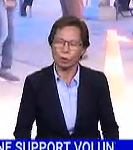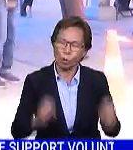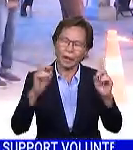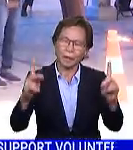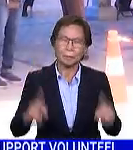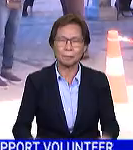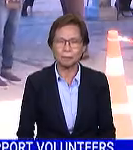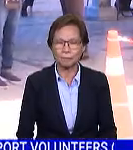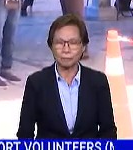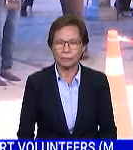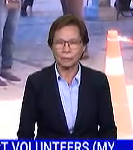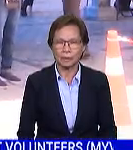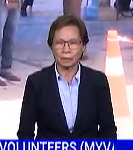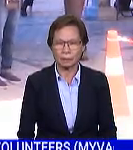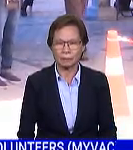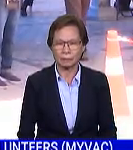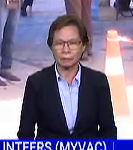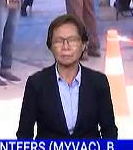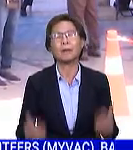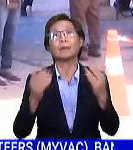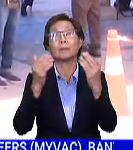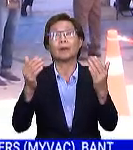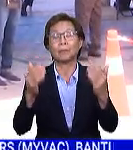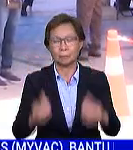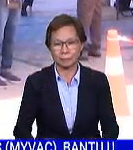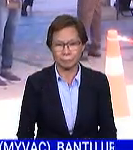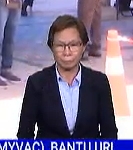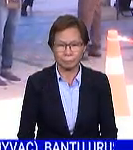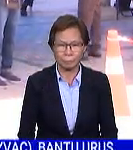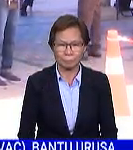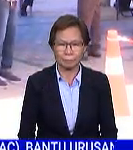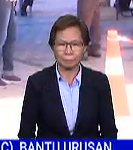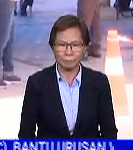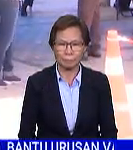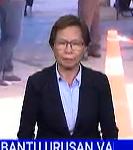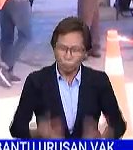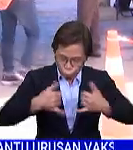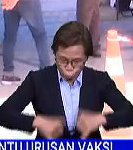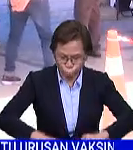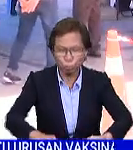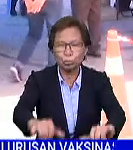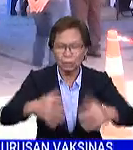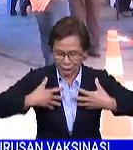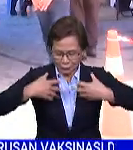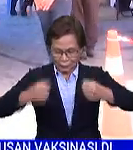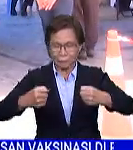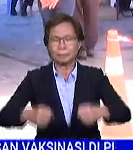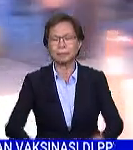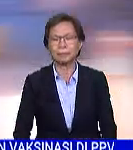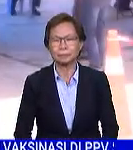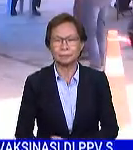alhamdulillah. Buat masa ini, alhamdulillah lah. Minta-minta. Biar berterusan lah. Kesihatan.